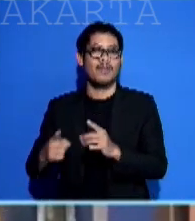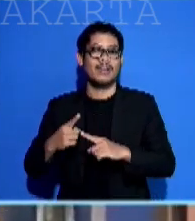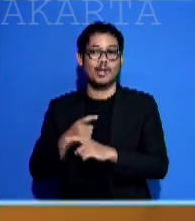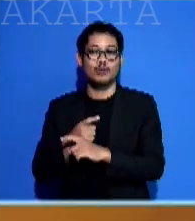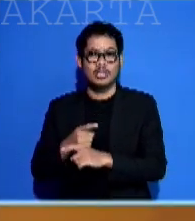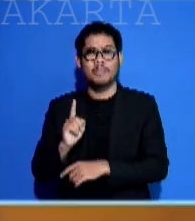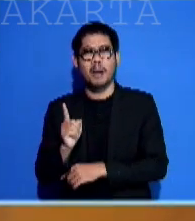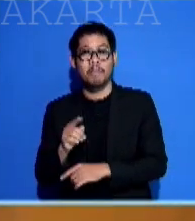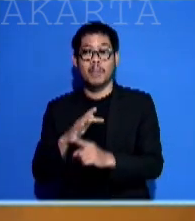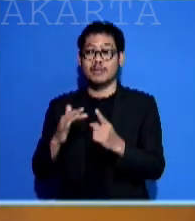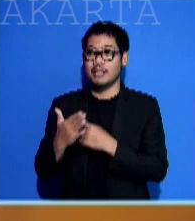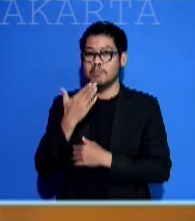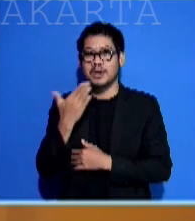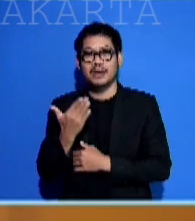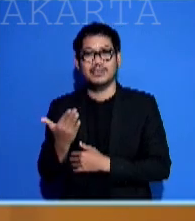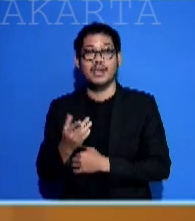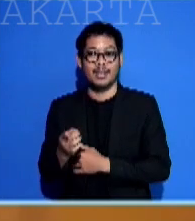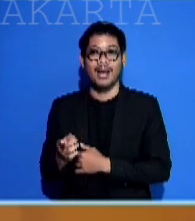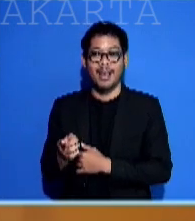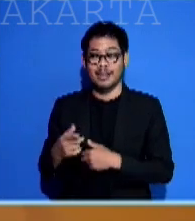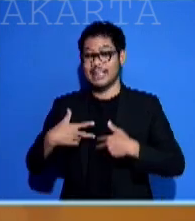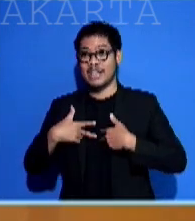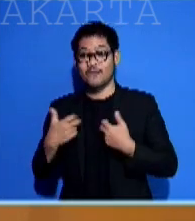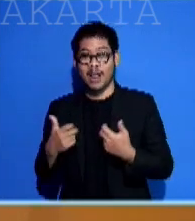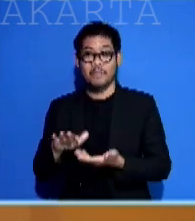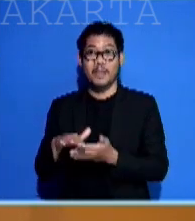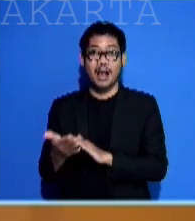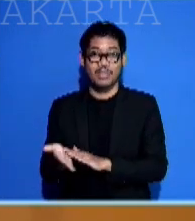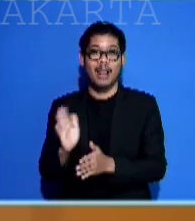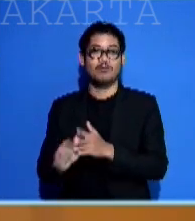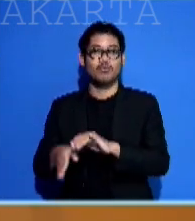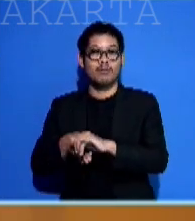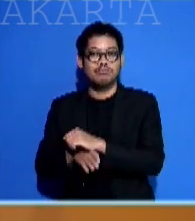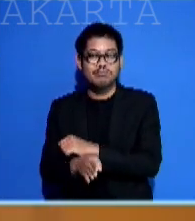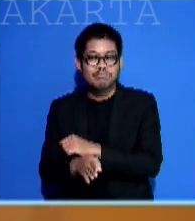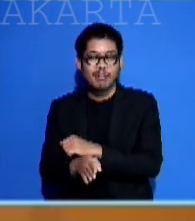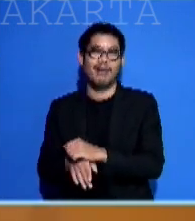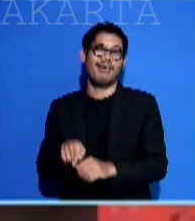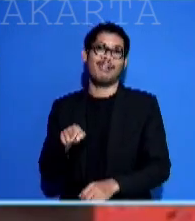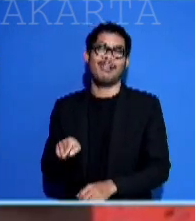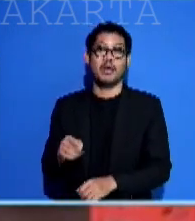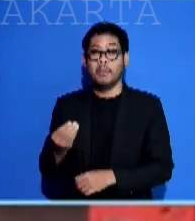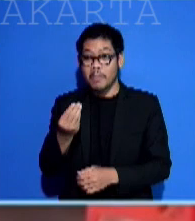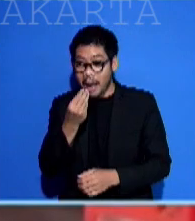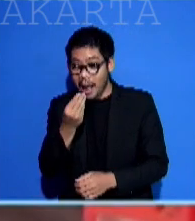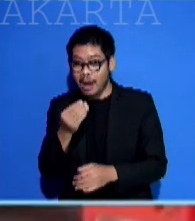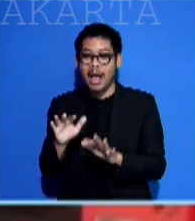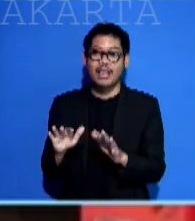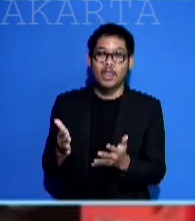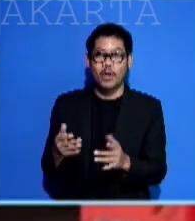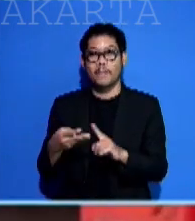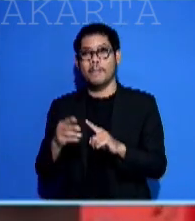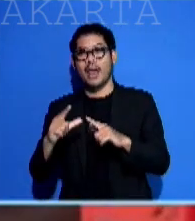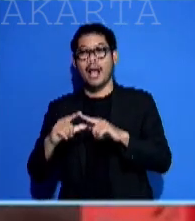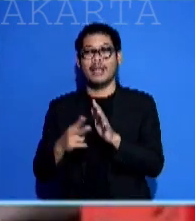adanya kebiasaan masyarakat Gunung Kidul menyembelih hingga mengkonsumsi ternak yang sudah sakit dan mati atau lebih dikenal dengan istilah brandu